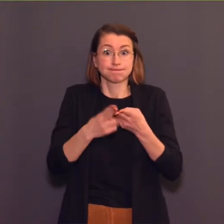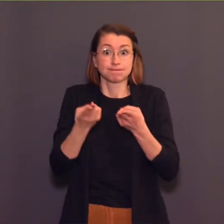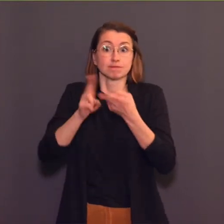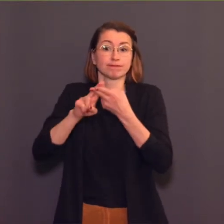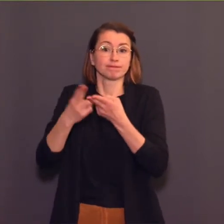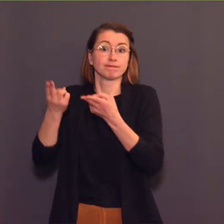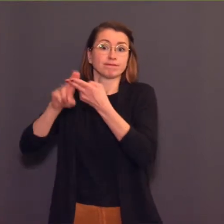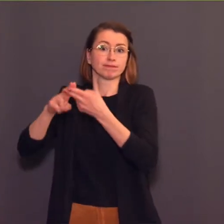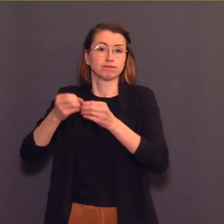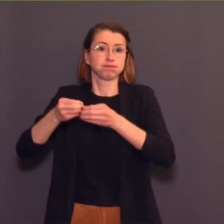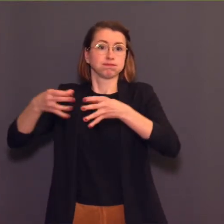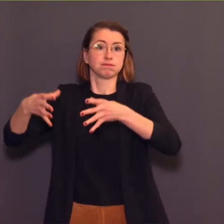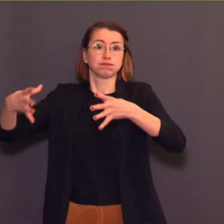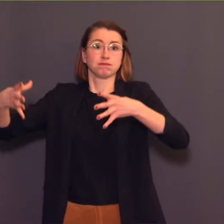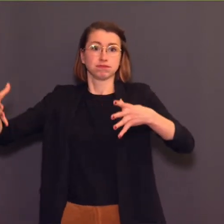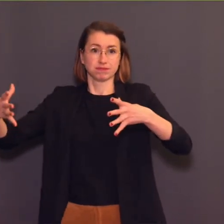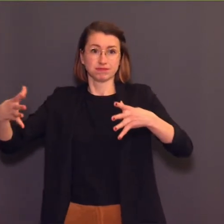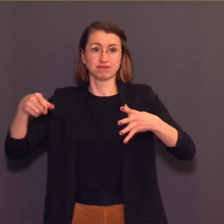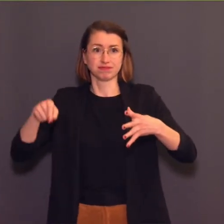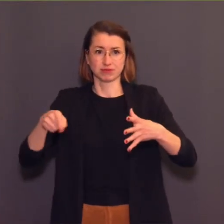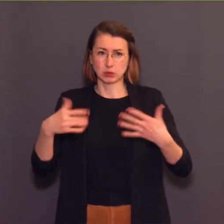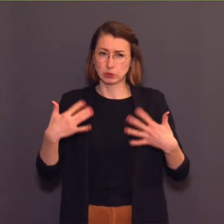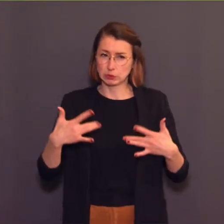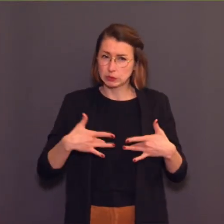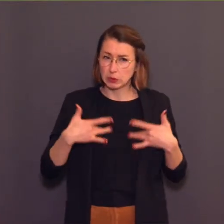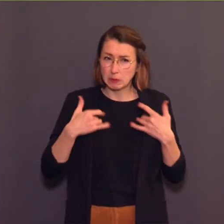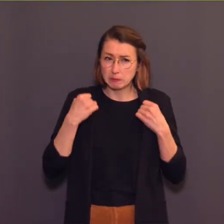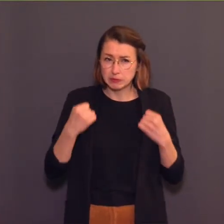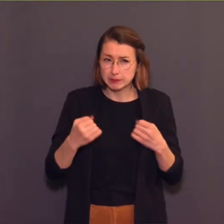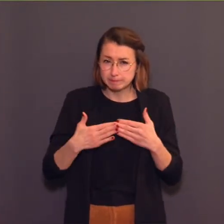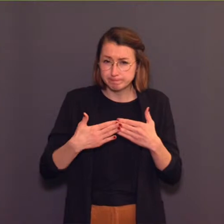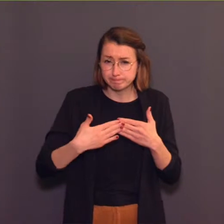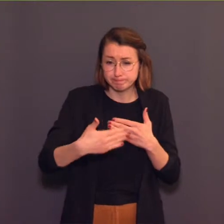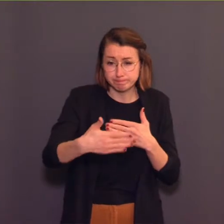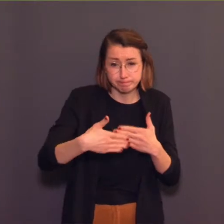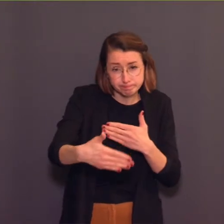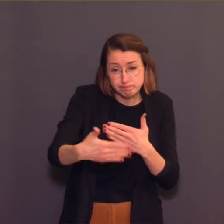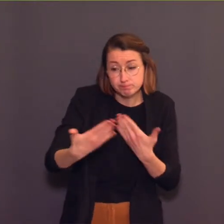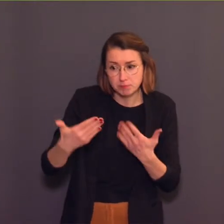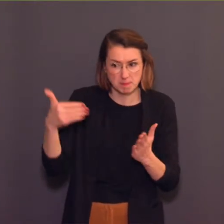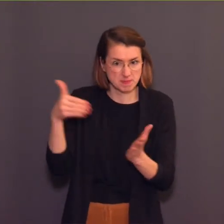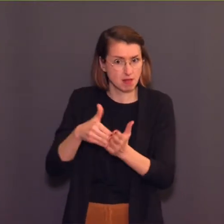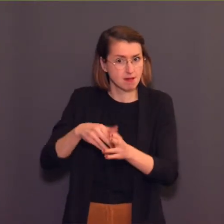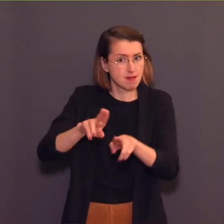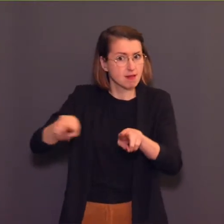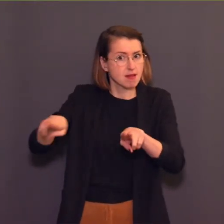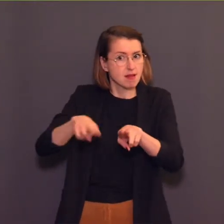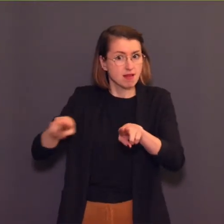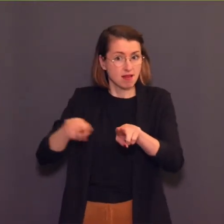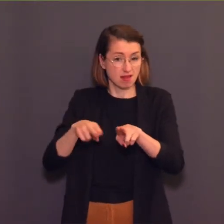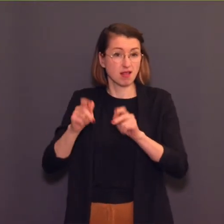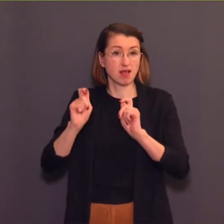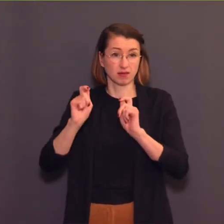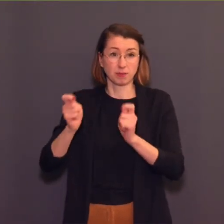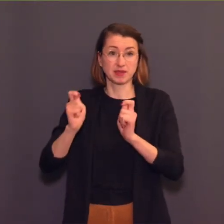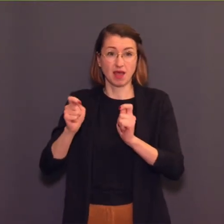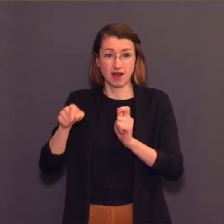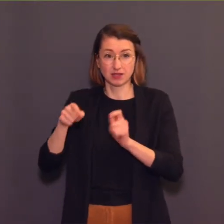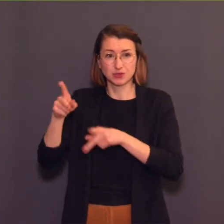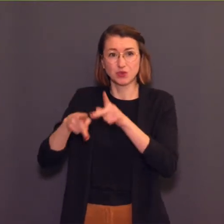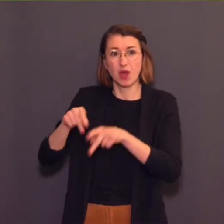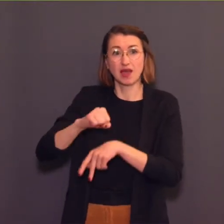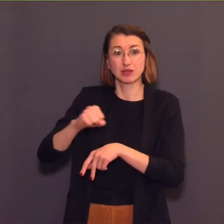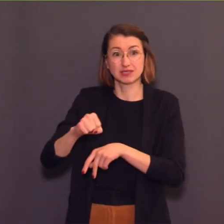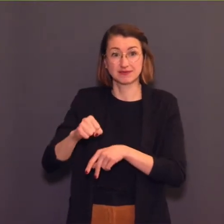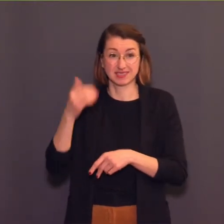lits occupés, dont on a déjà beaucoup discuté l'impact de ces 1000 lits pour la mi-avril, en l'occurrence vers le